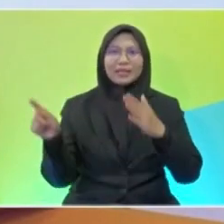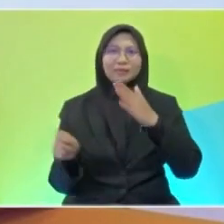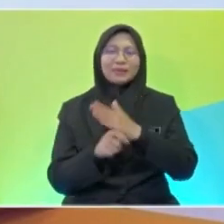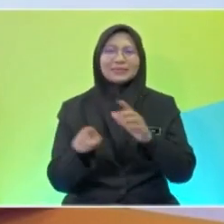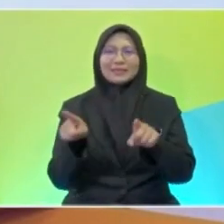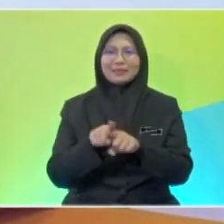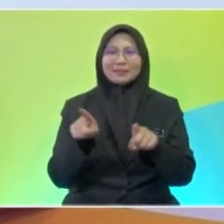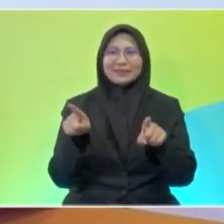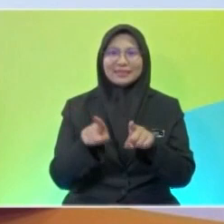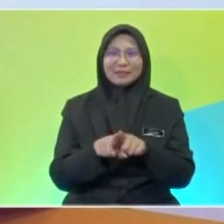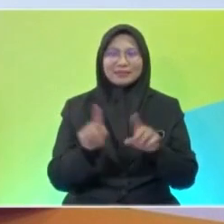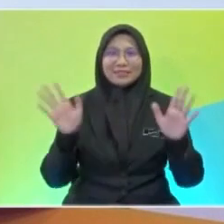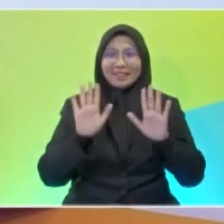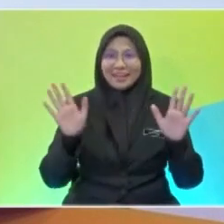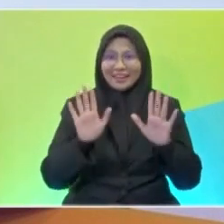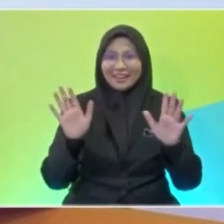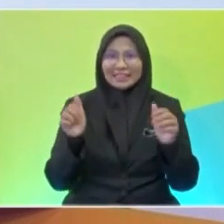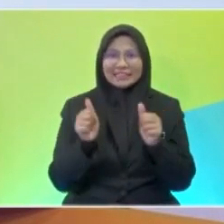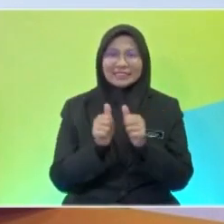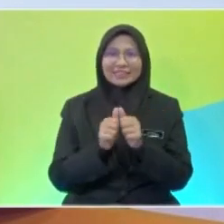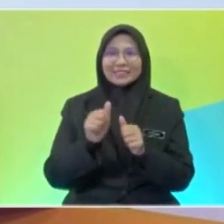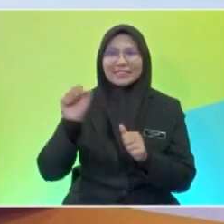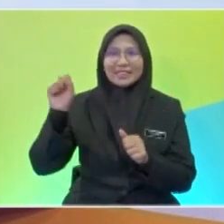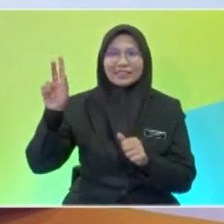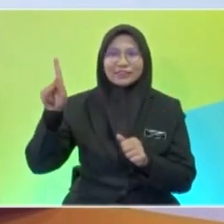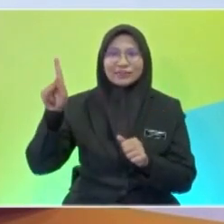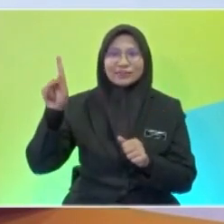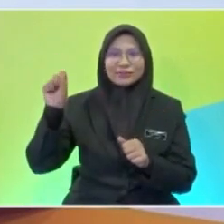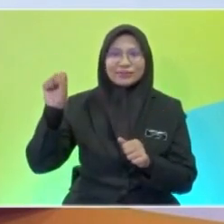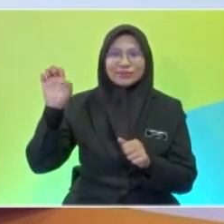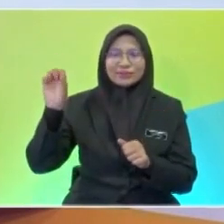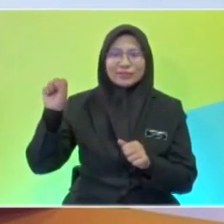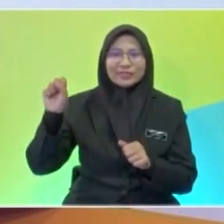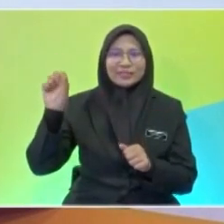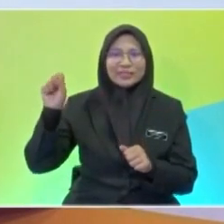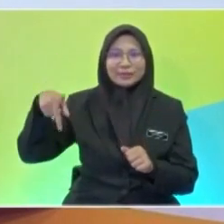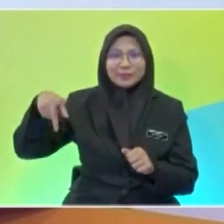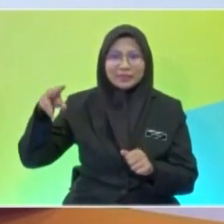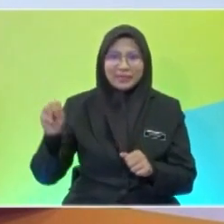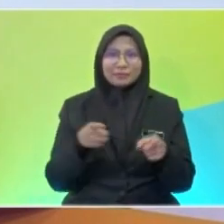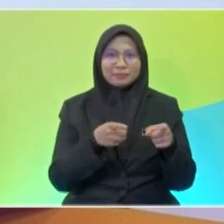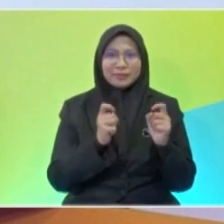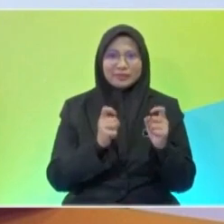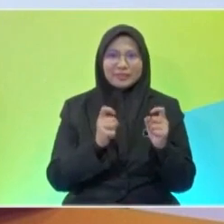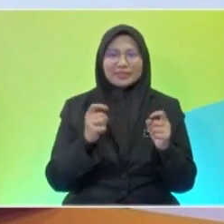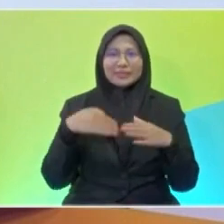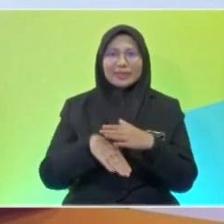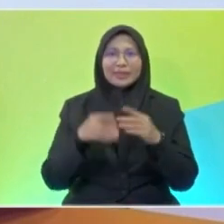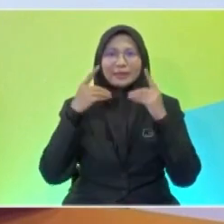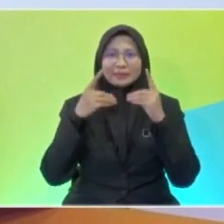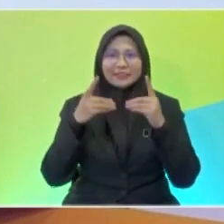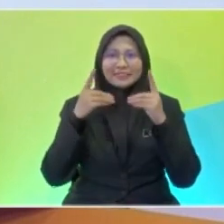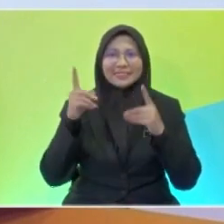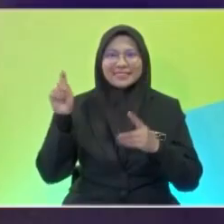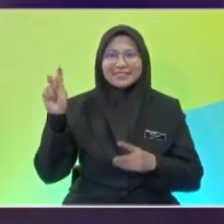Hai semua anda sekarang bisa menonton sukses SPM 2022 pecutan dididik TV cpm dan bersambung saya ilache